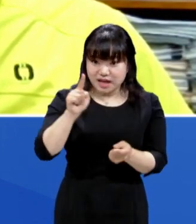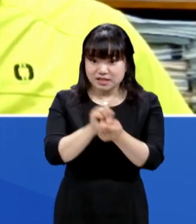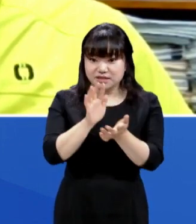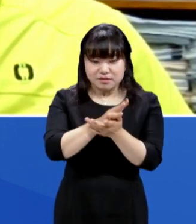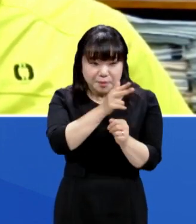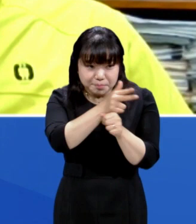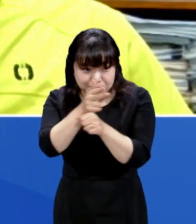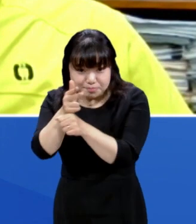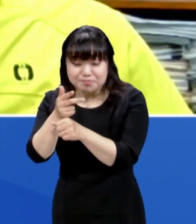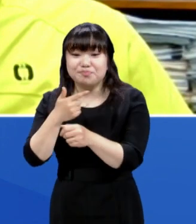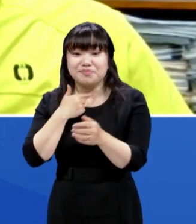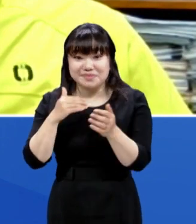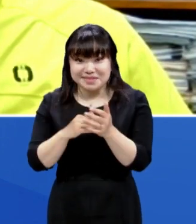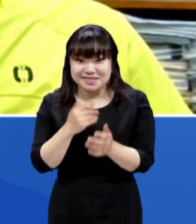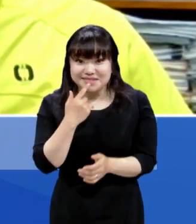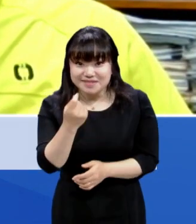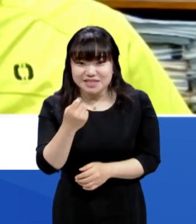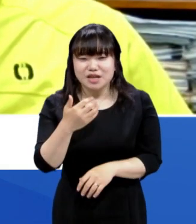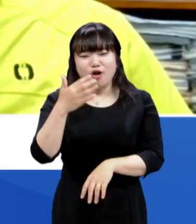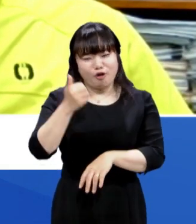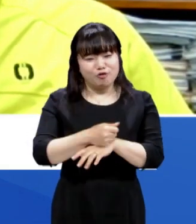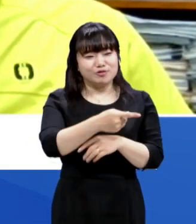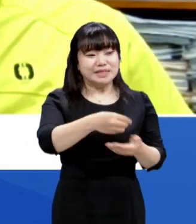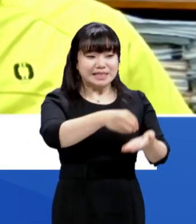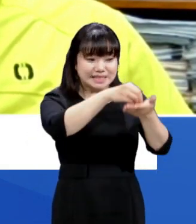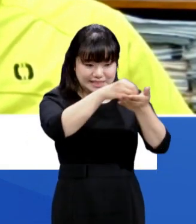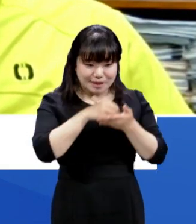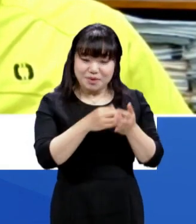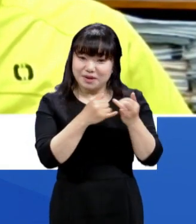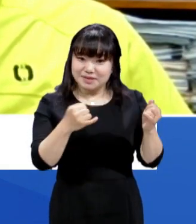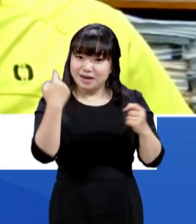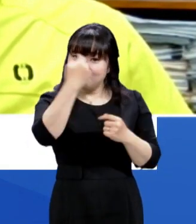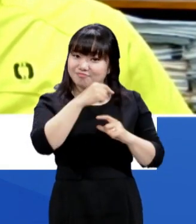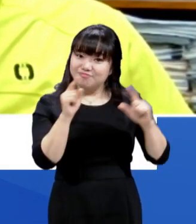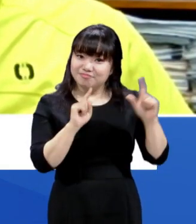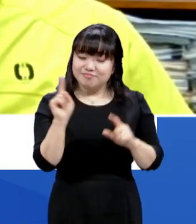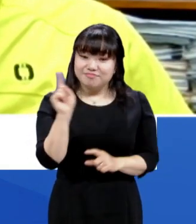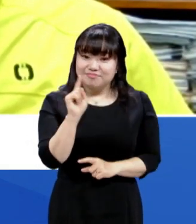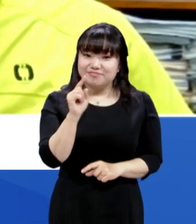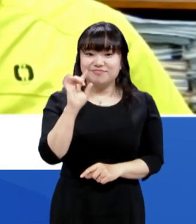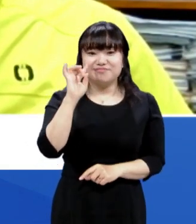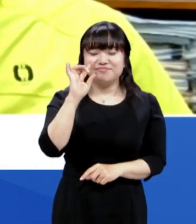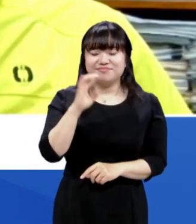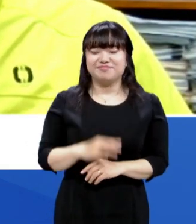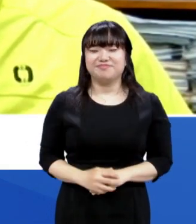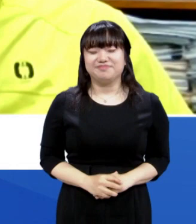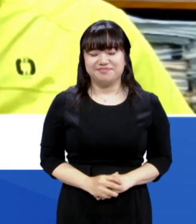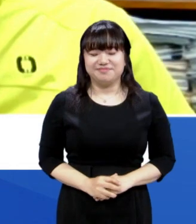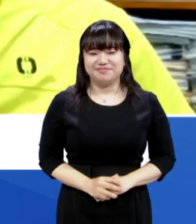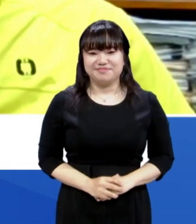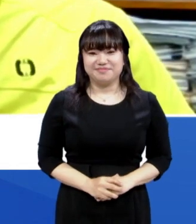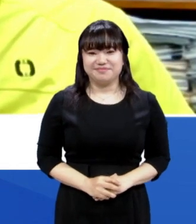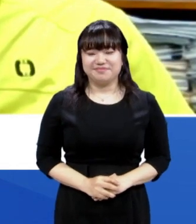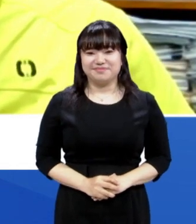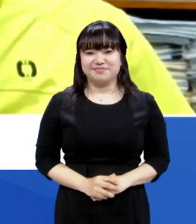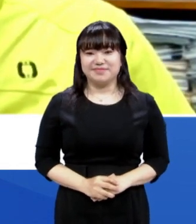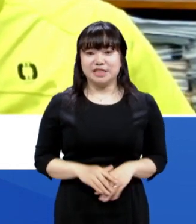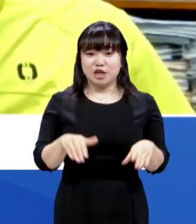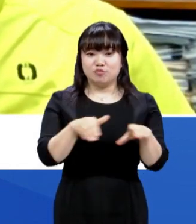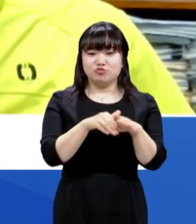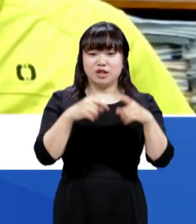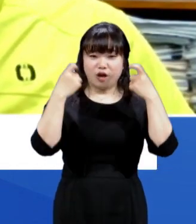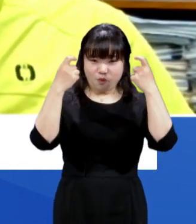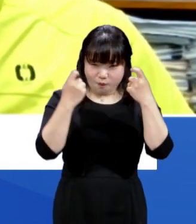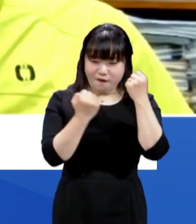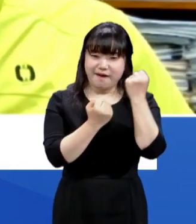하셨는데 테크트럭 이 교육에 참여한 시민들의 반응은 또 어땠는지 궁금합니다 4 어문 광검